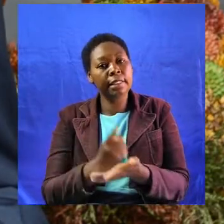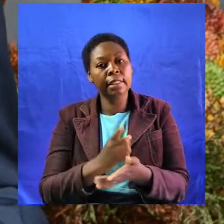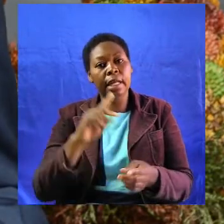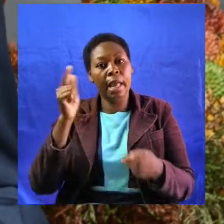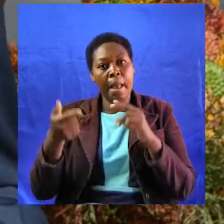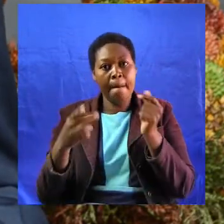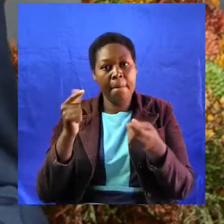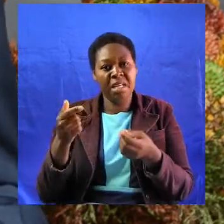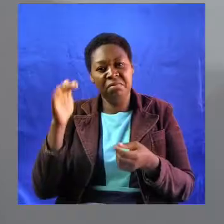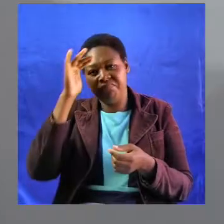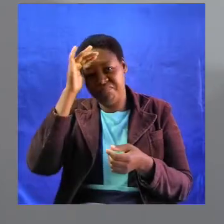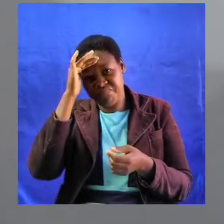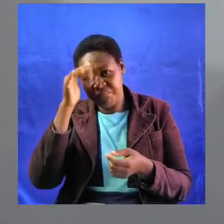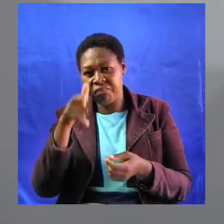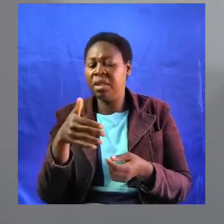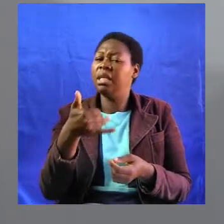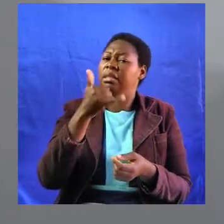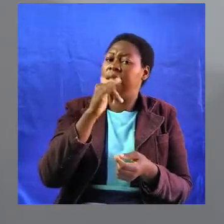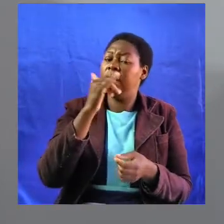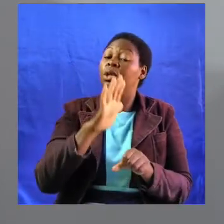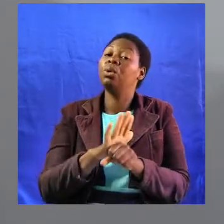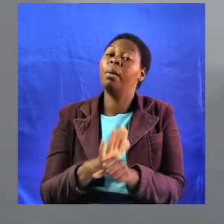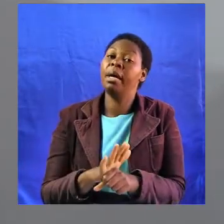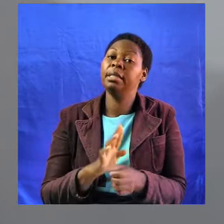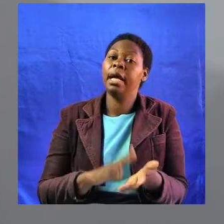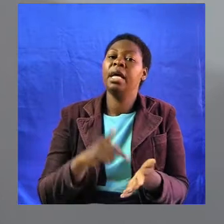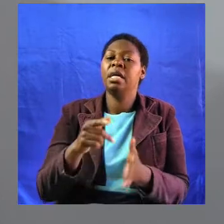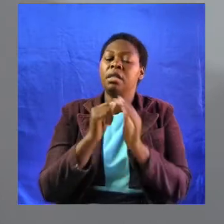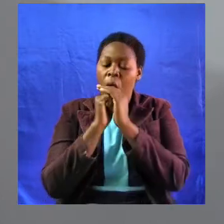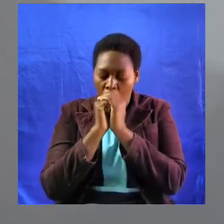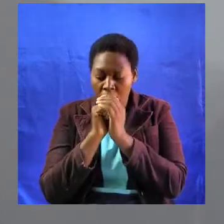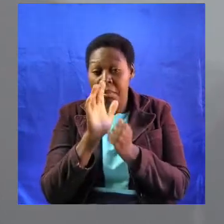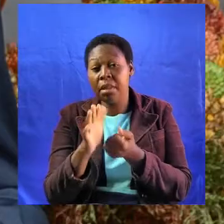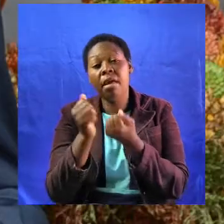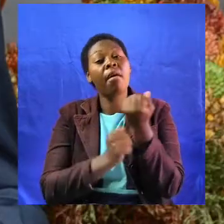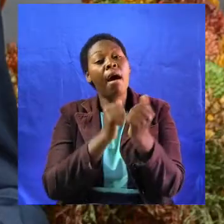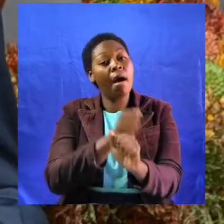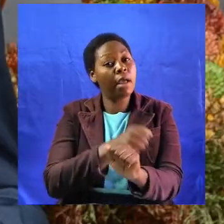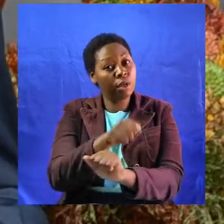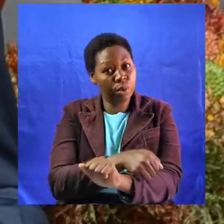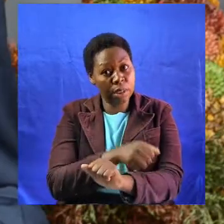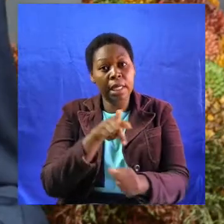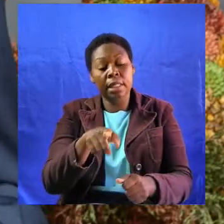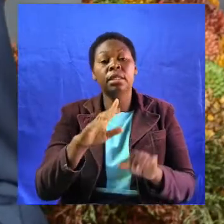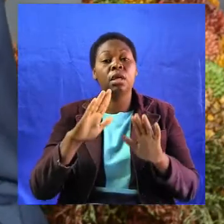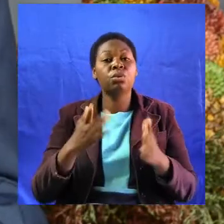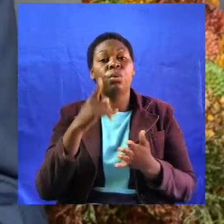Rekudhakwa. Saka vakatoita bira imomo vachinamata zvifananidzo zvavo. Ndozvinotaura